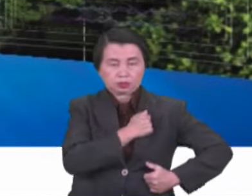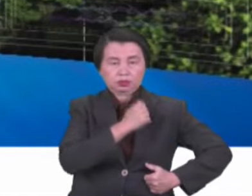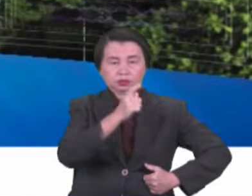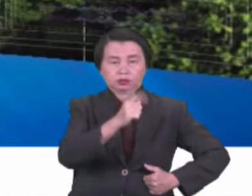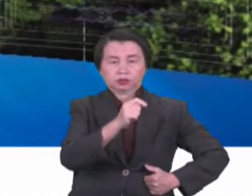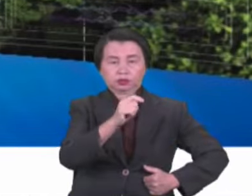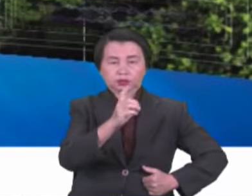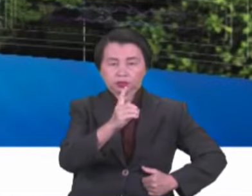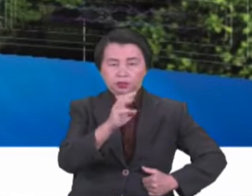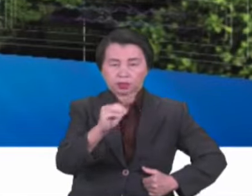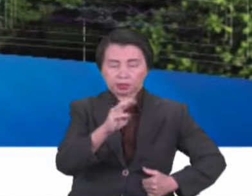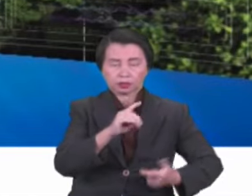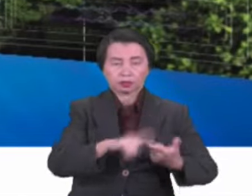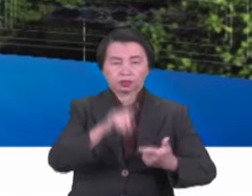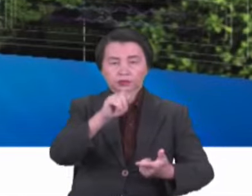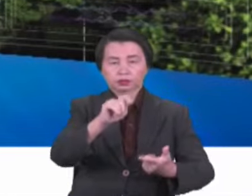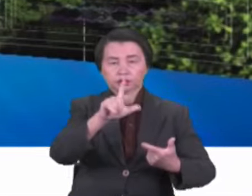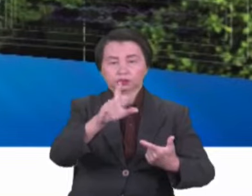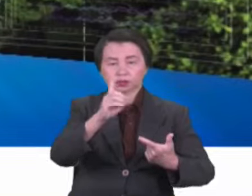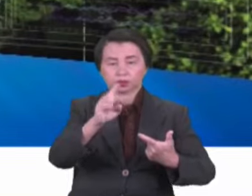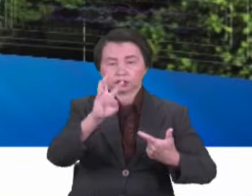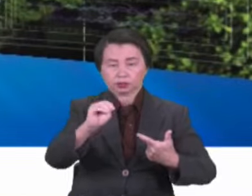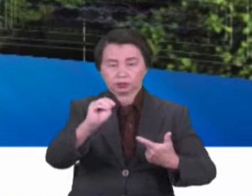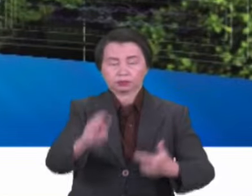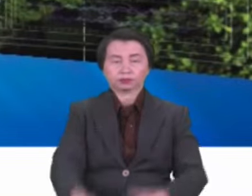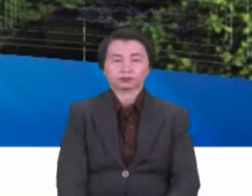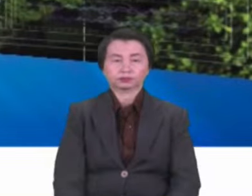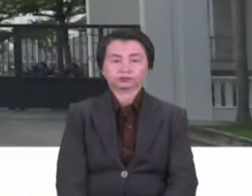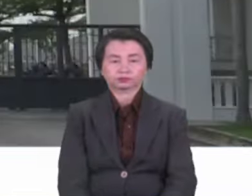Malaysia, TLDM dan juga TUDM.